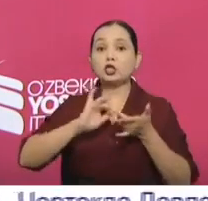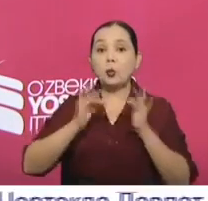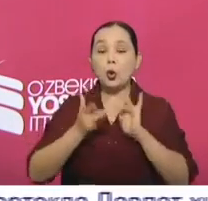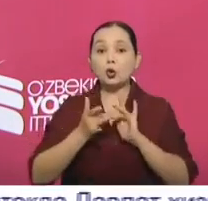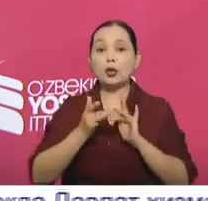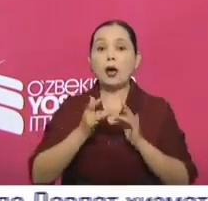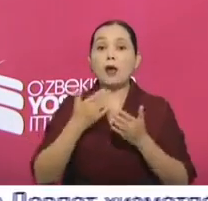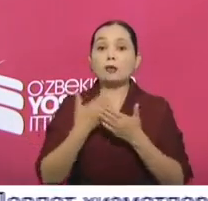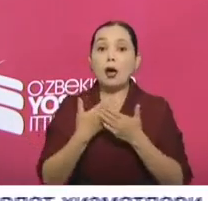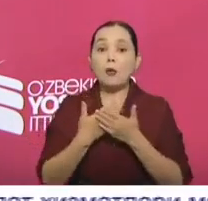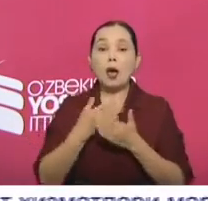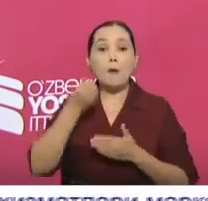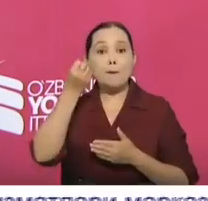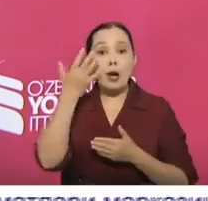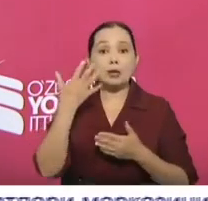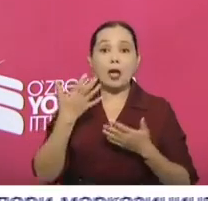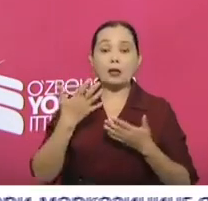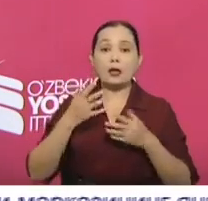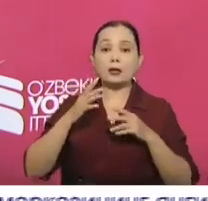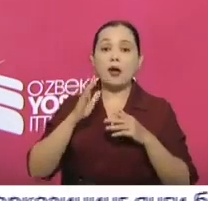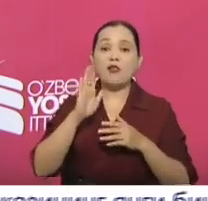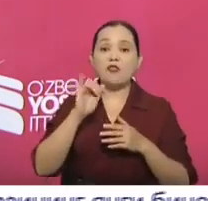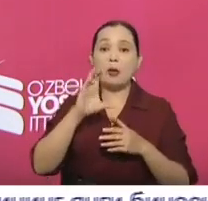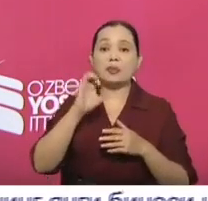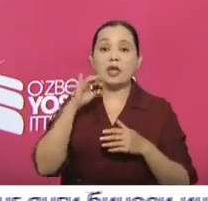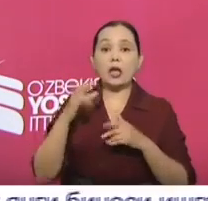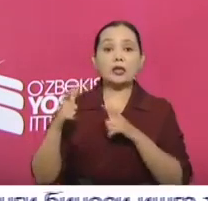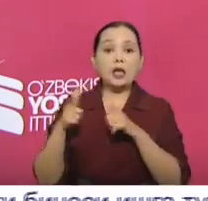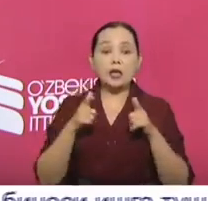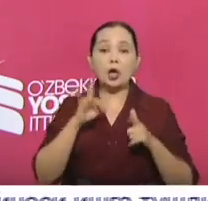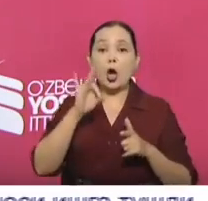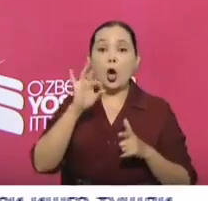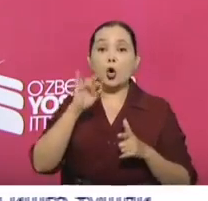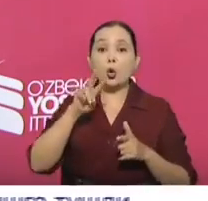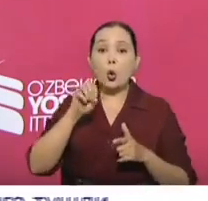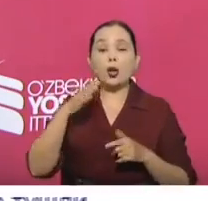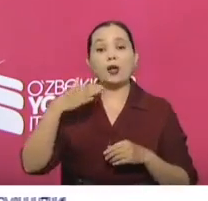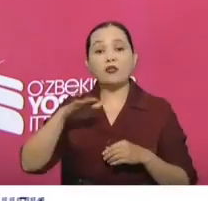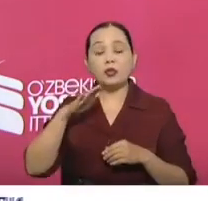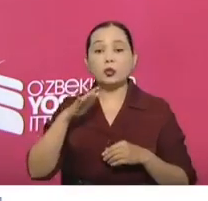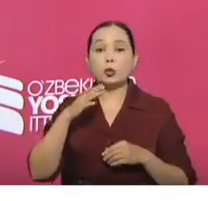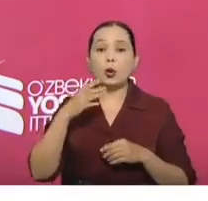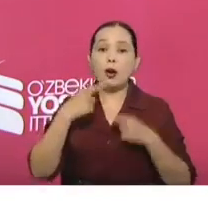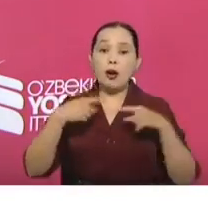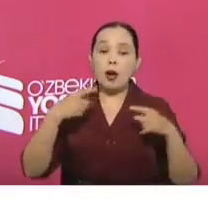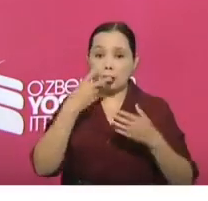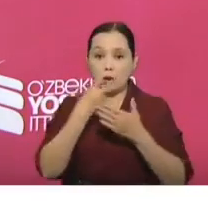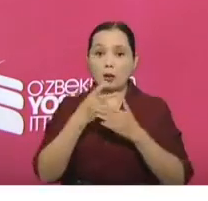tarmoqlarda va rasmiy Madaniyat.uz veb-saytida tayyorlangan roliklar va videolavhalar taqdim etib